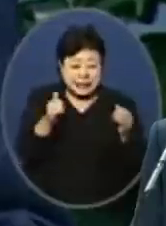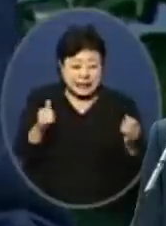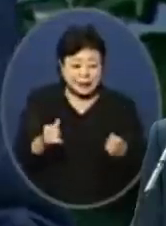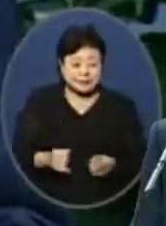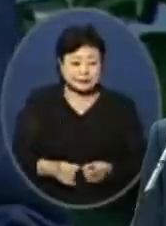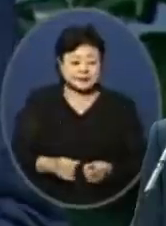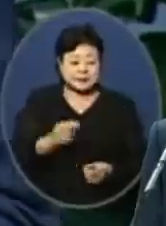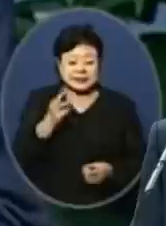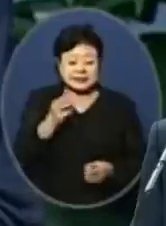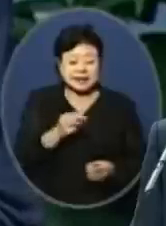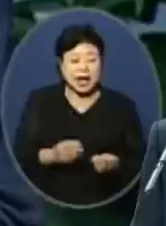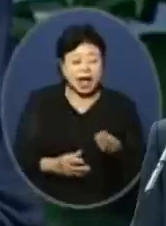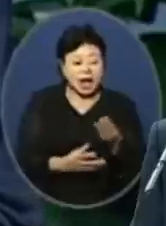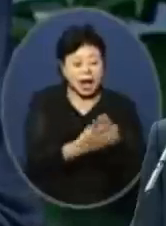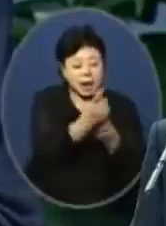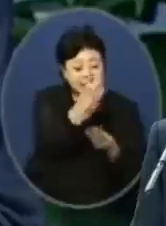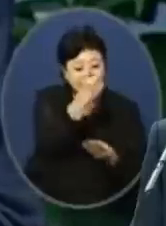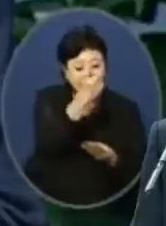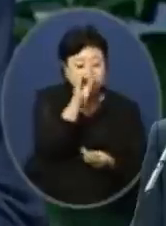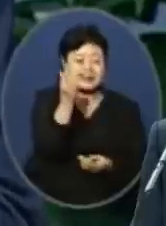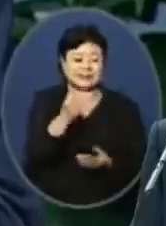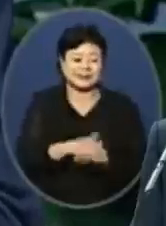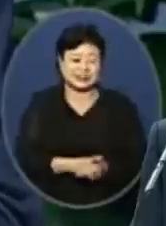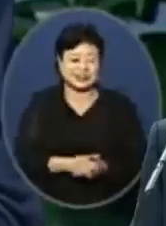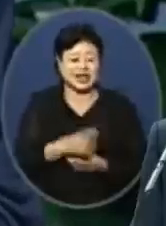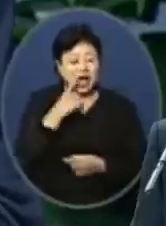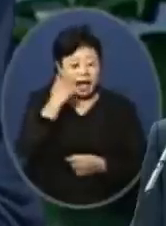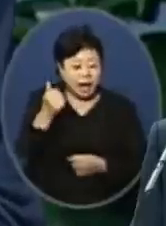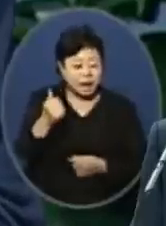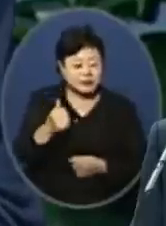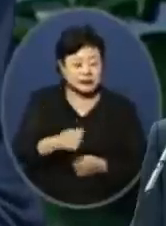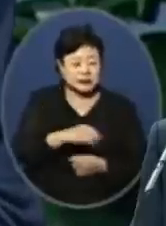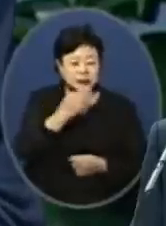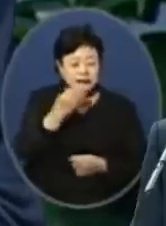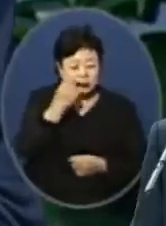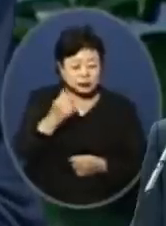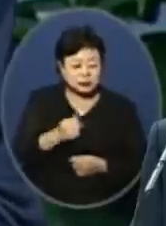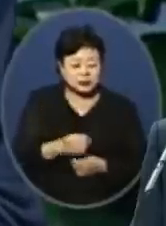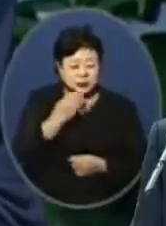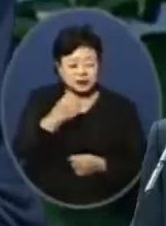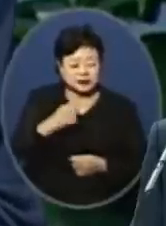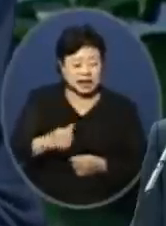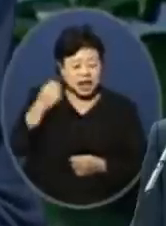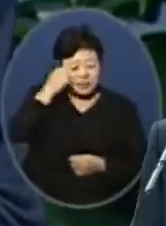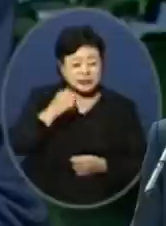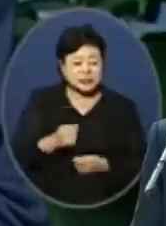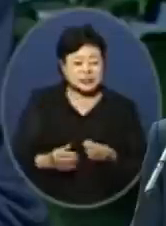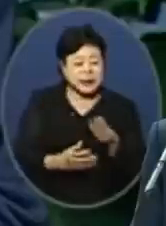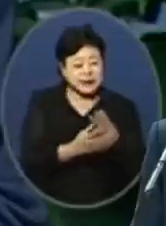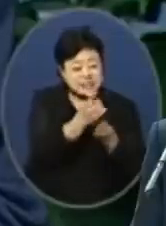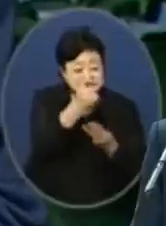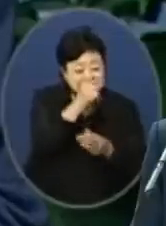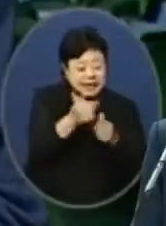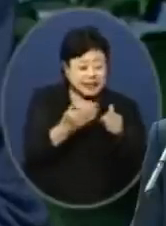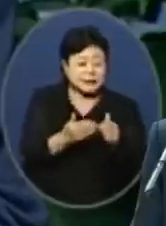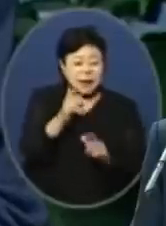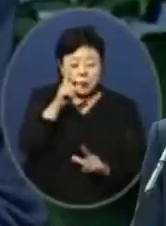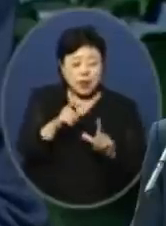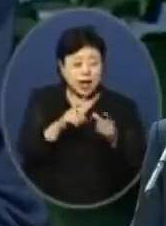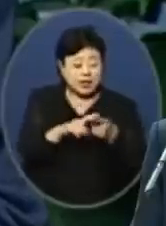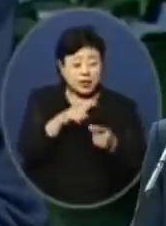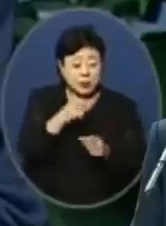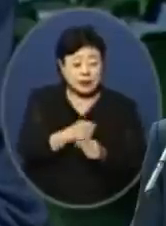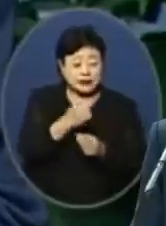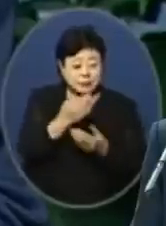세 사람이 합쳐서 하나가 된 것입니다. 아버지, 성부, 성자, 성령이 삼위일체인 것처럼 우리는 하나님의 형상과